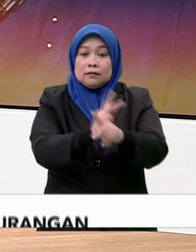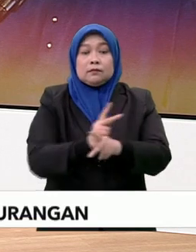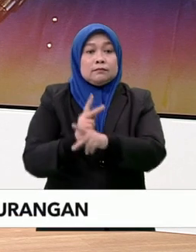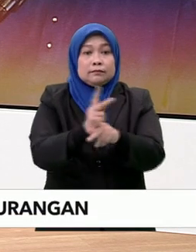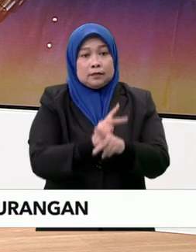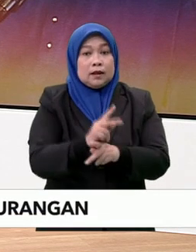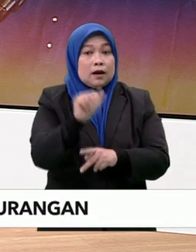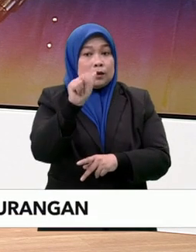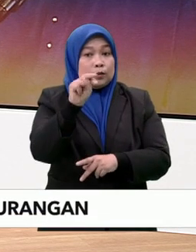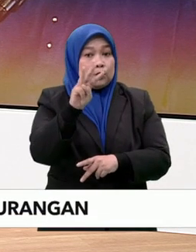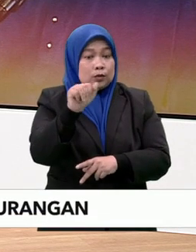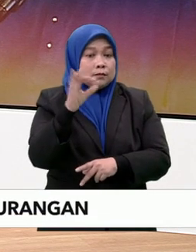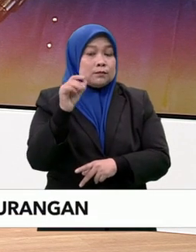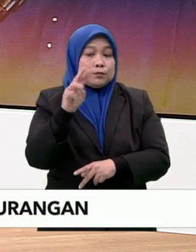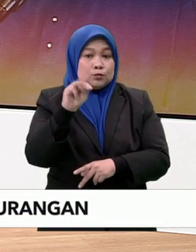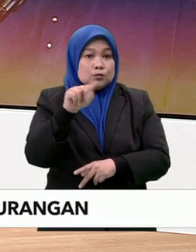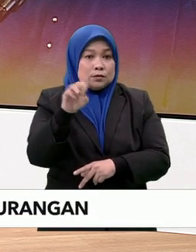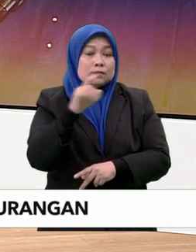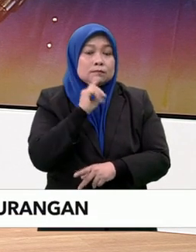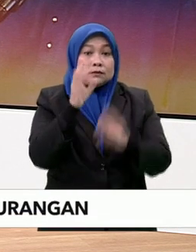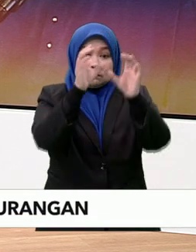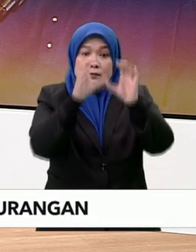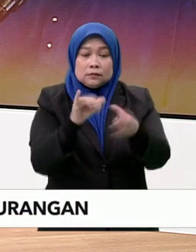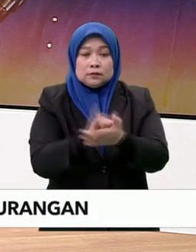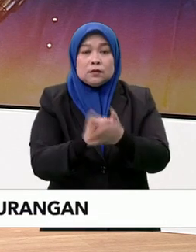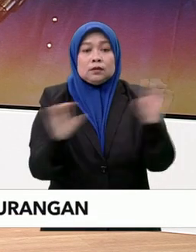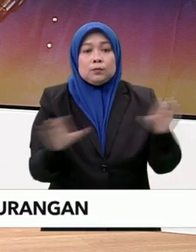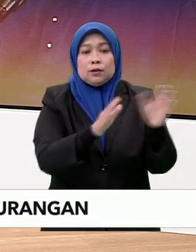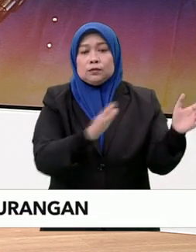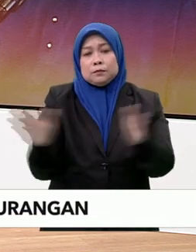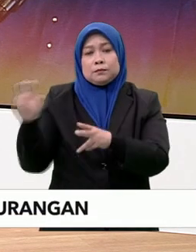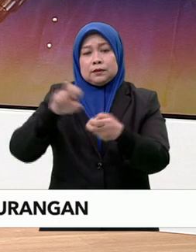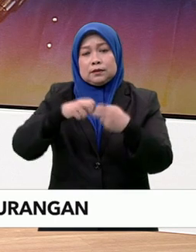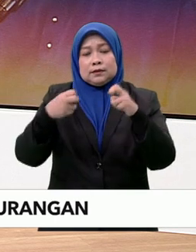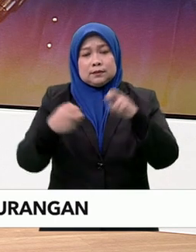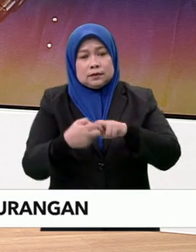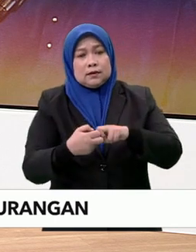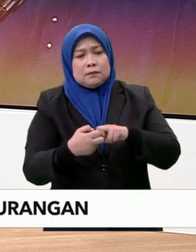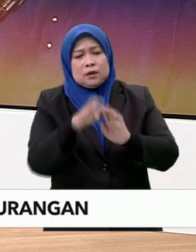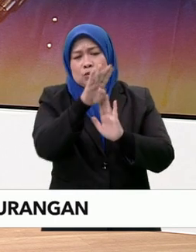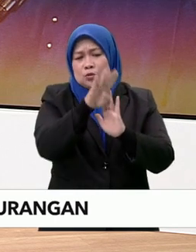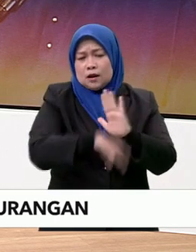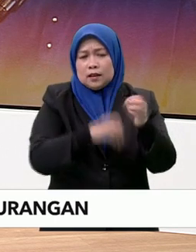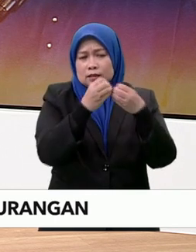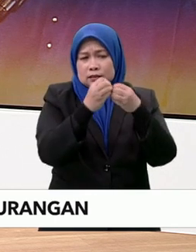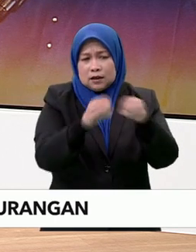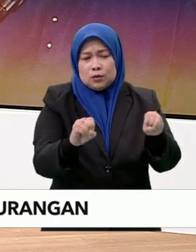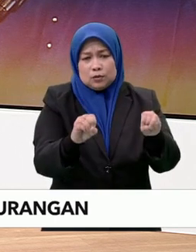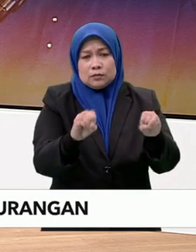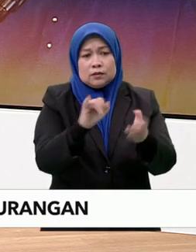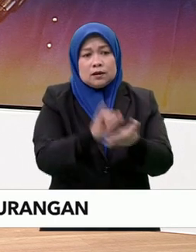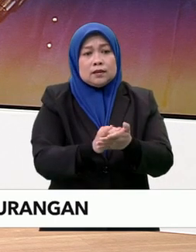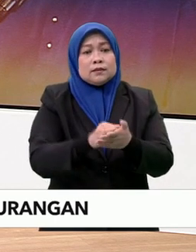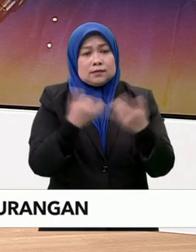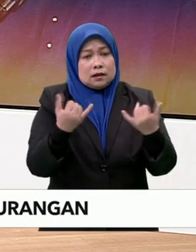Anwar Musa Menjelaskan langkah itu dibuat bagi mengatasi masalah kekurangan bakalan telur berkenaan